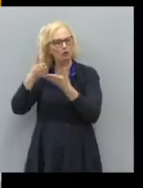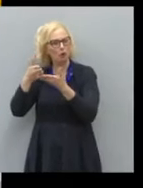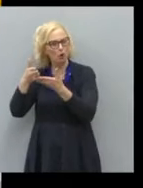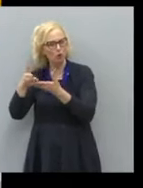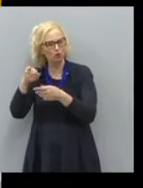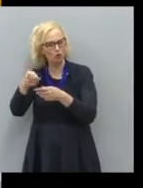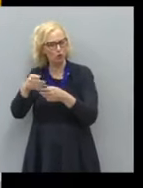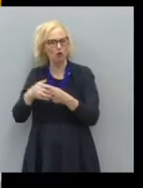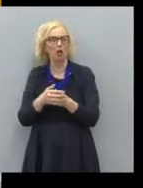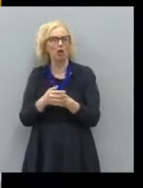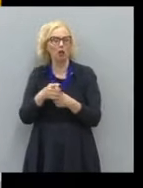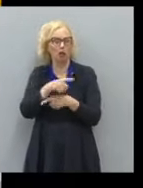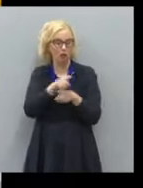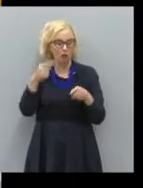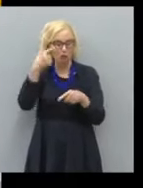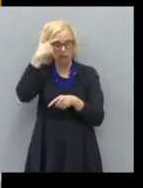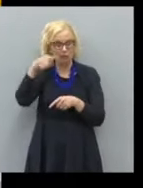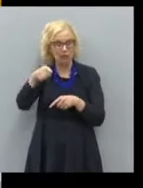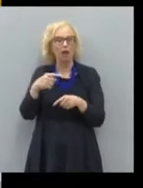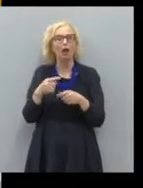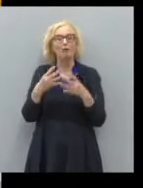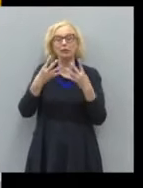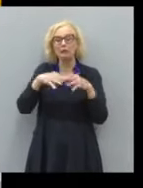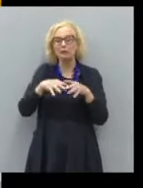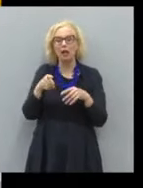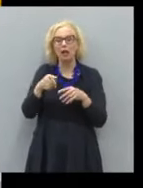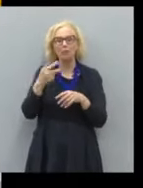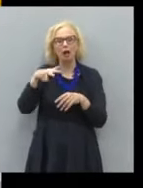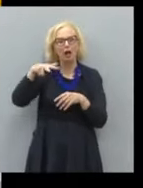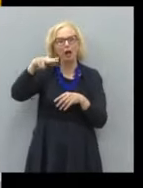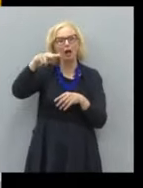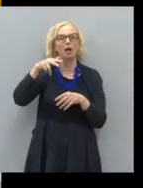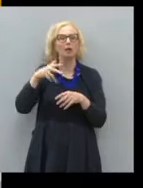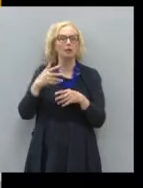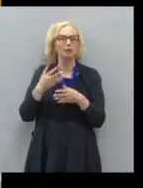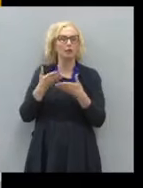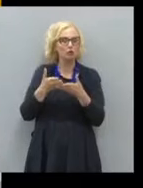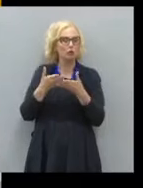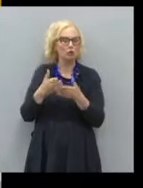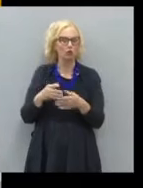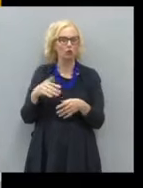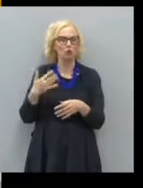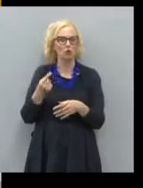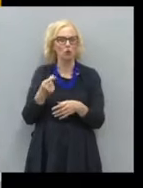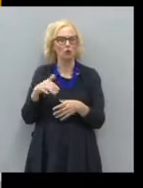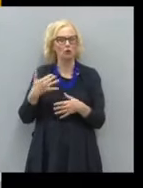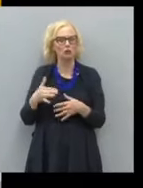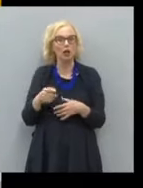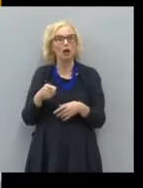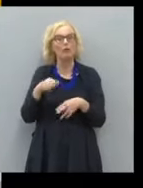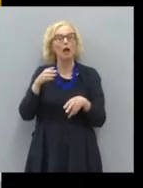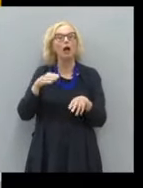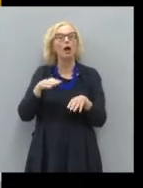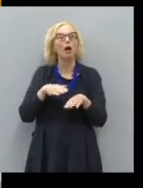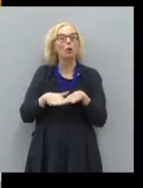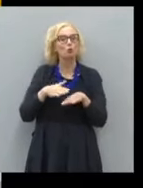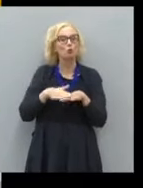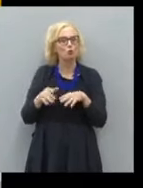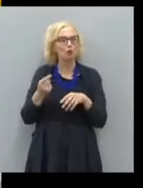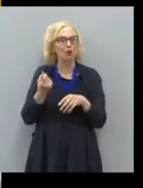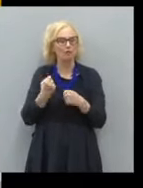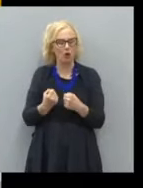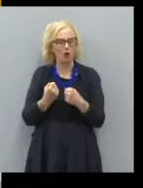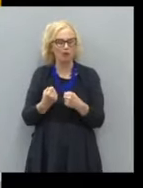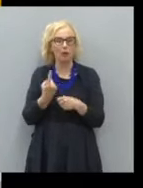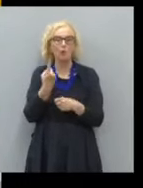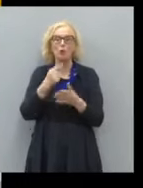effettivamente l'utilizzo del sistema del soccorso è particolarmente pesante e quindi l'usura è elevata un milione per